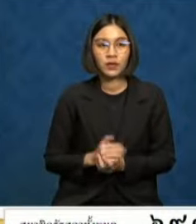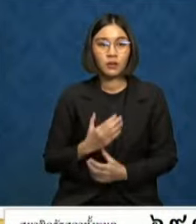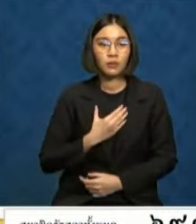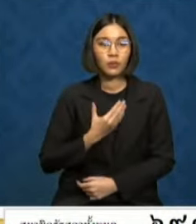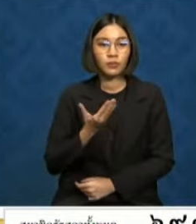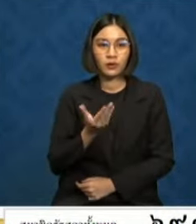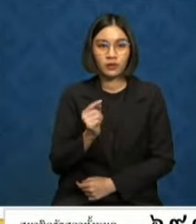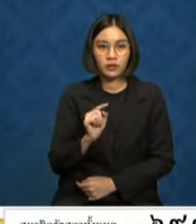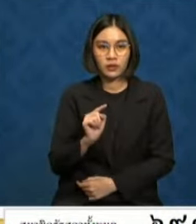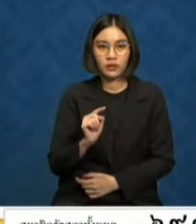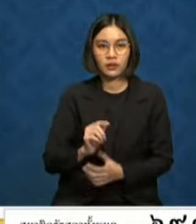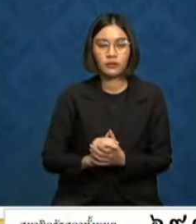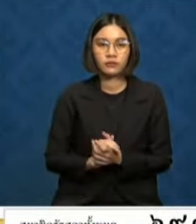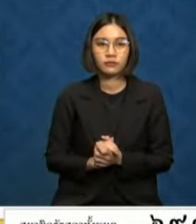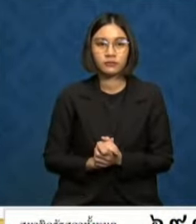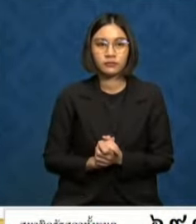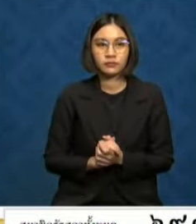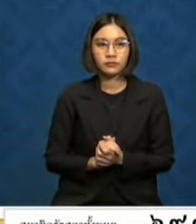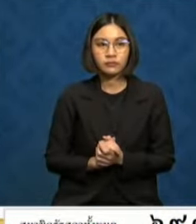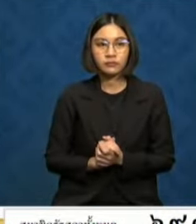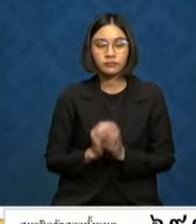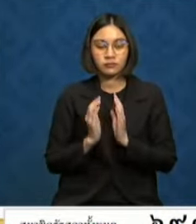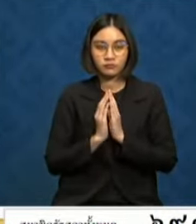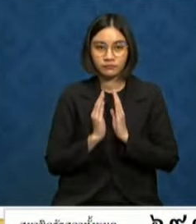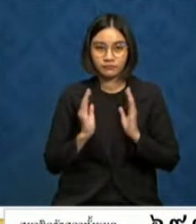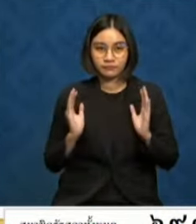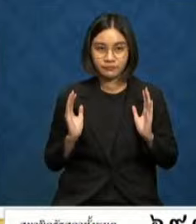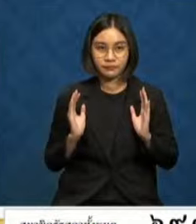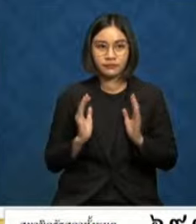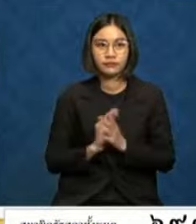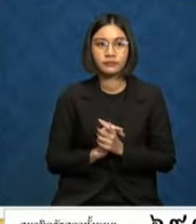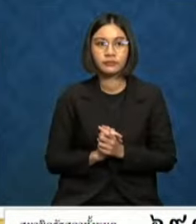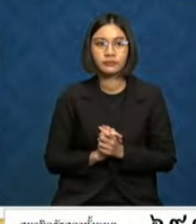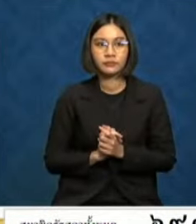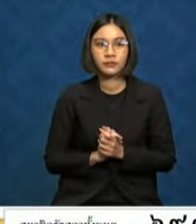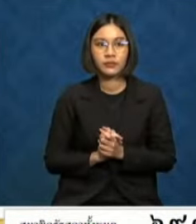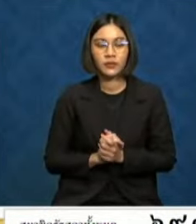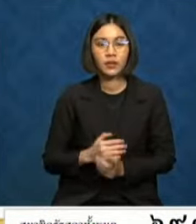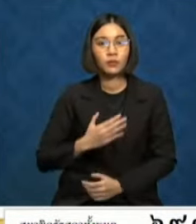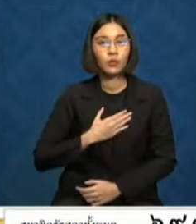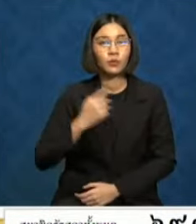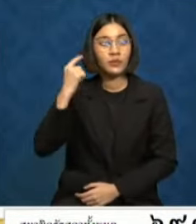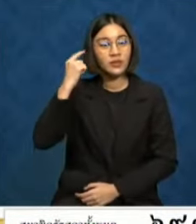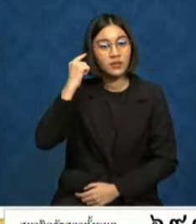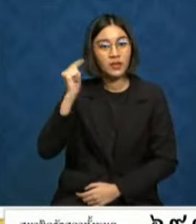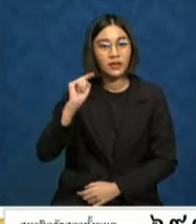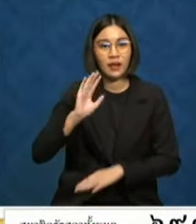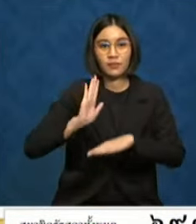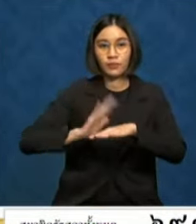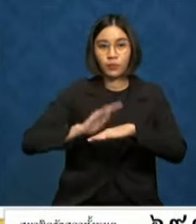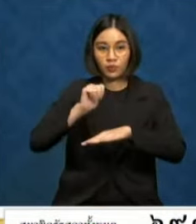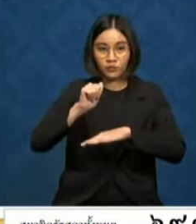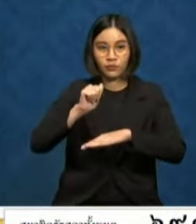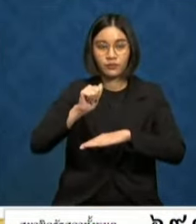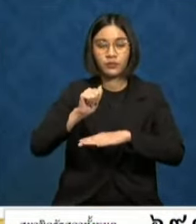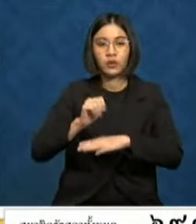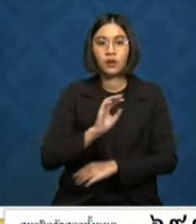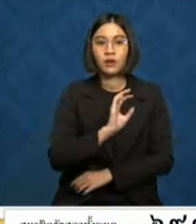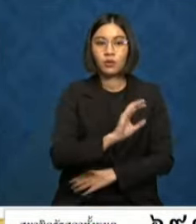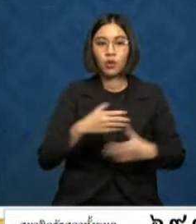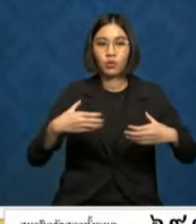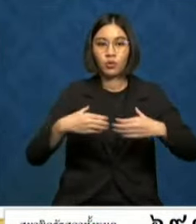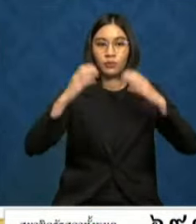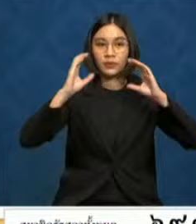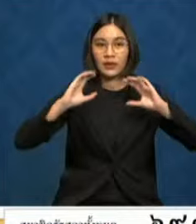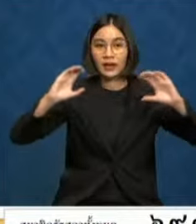ขออนุญาตกราบขอบคุณนะครับและผมมีความเชื่อมั่นในความเป็นมืออาชีพของข้า